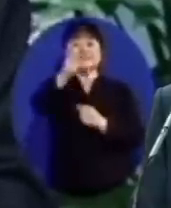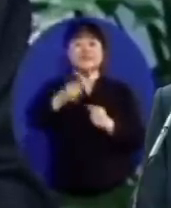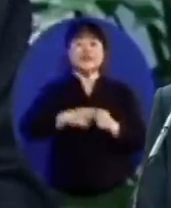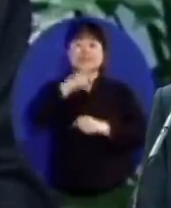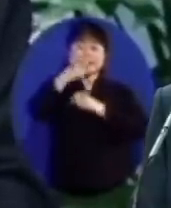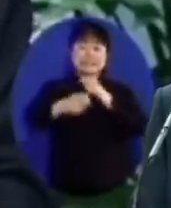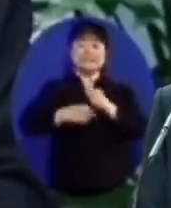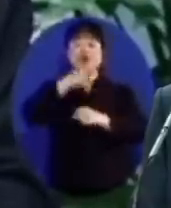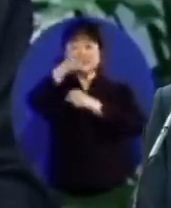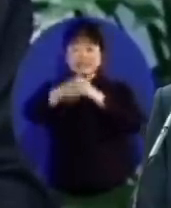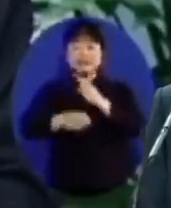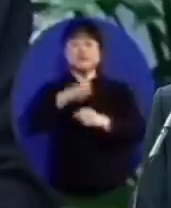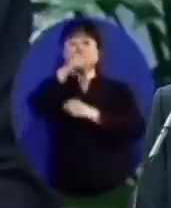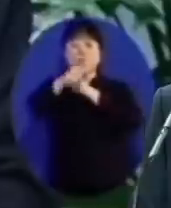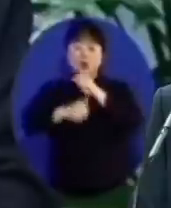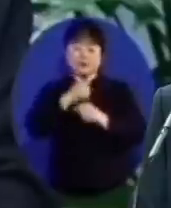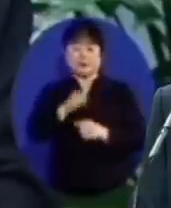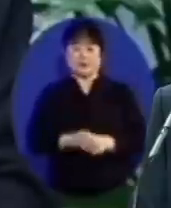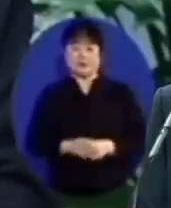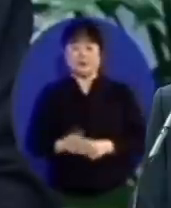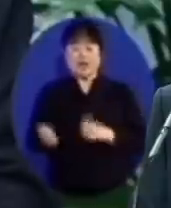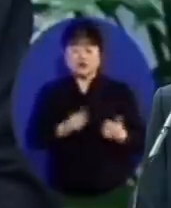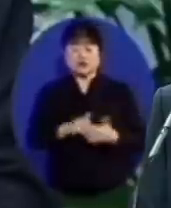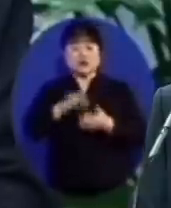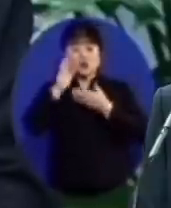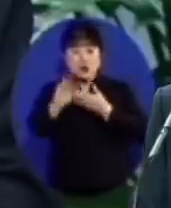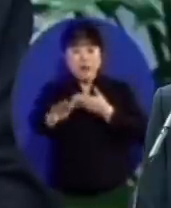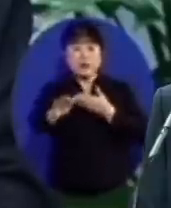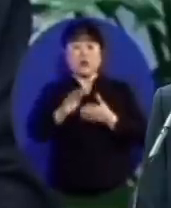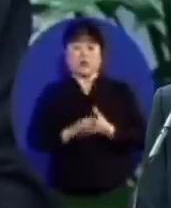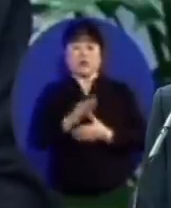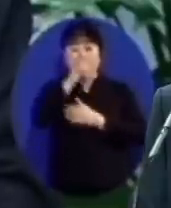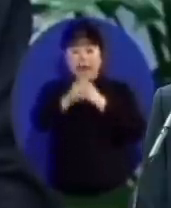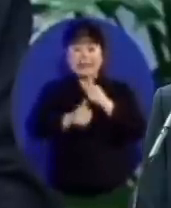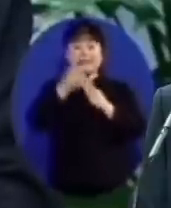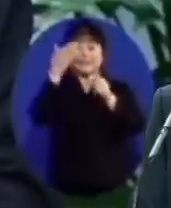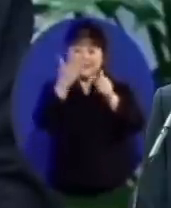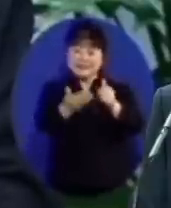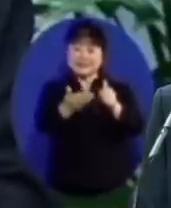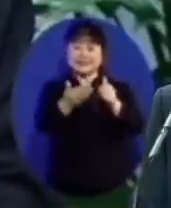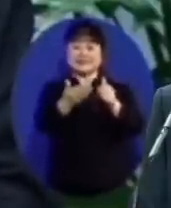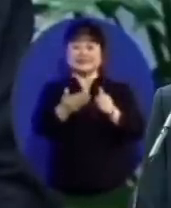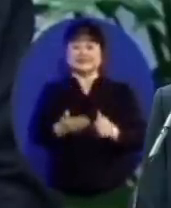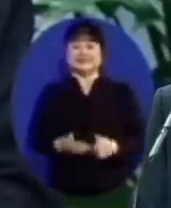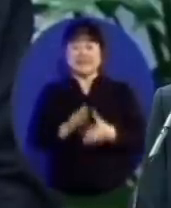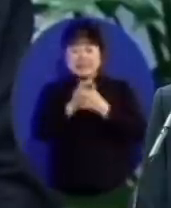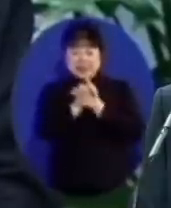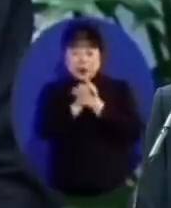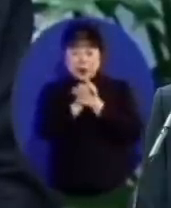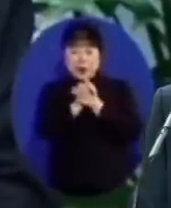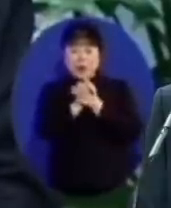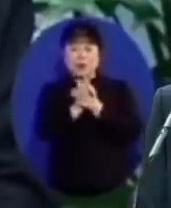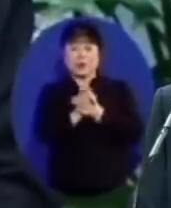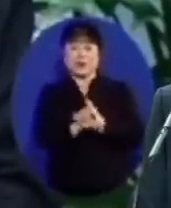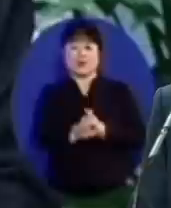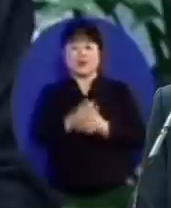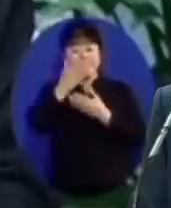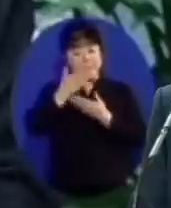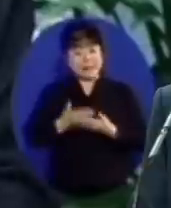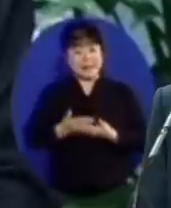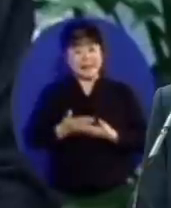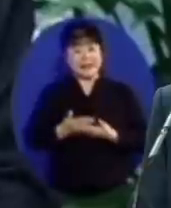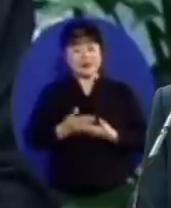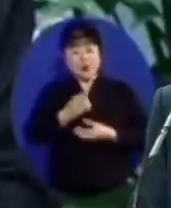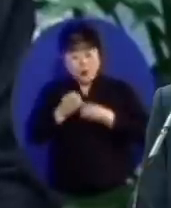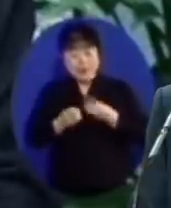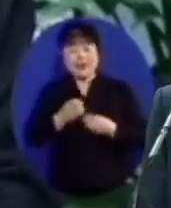20년, 30년, 50년 내가 죽고 난 다음에도 하나님께서는 내 기도를 받아서